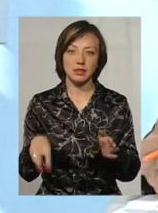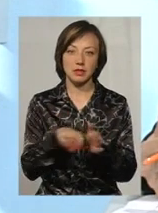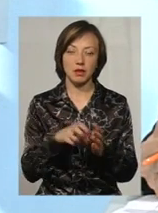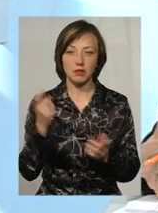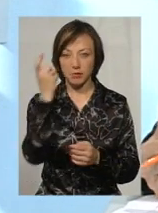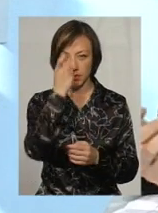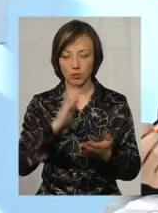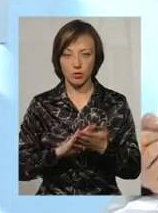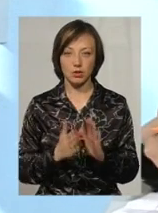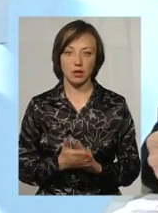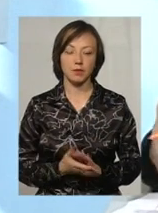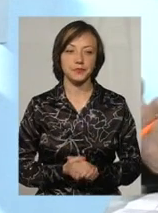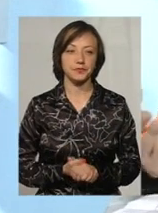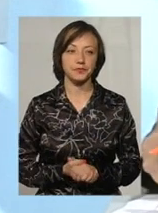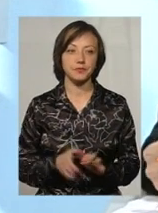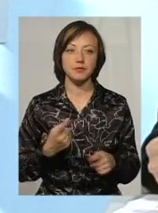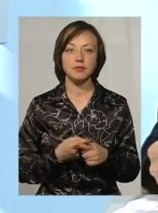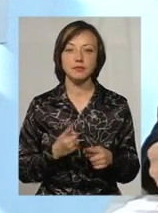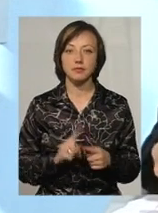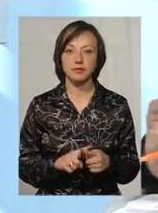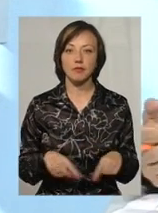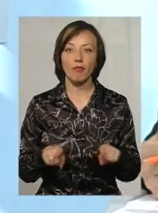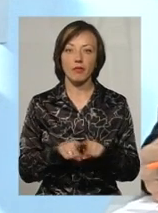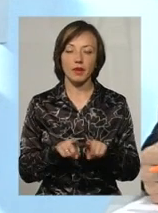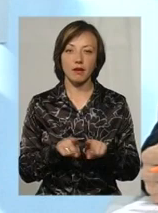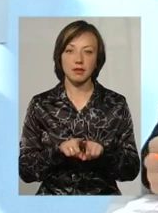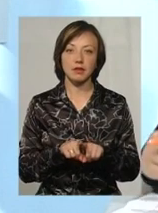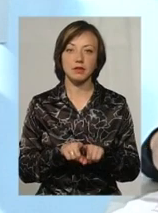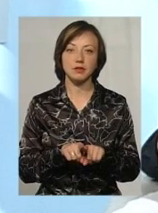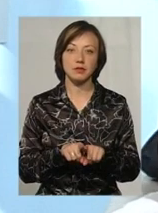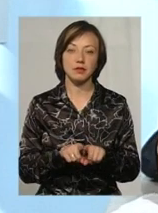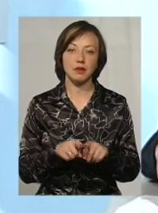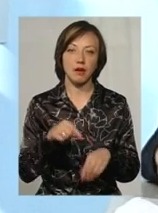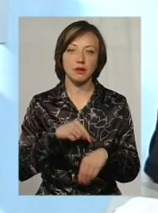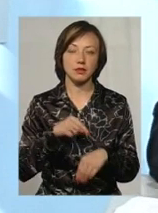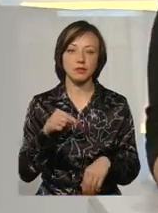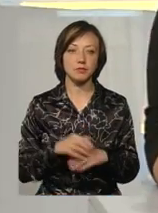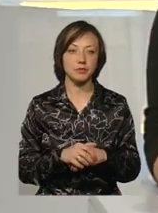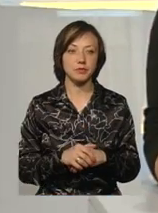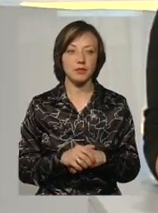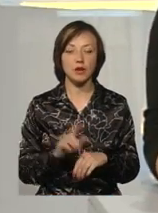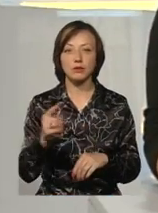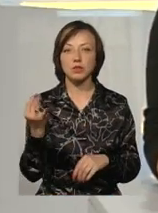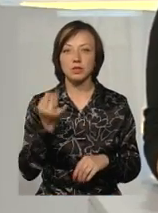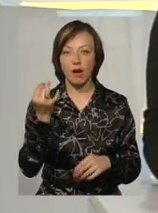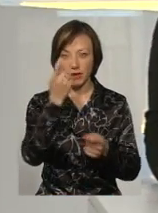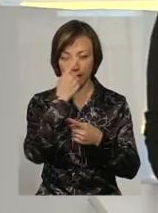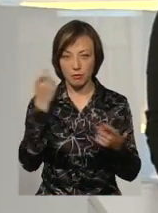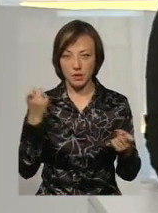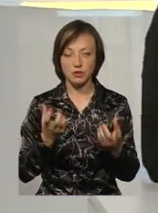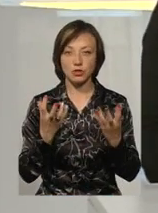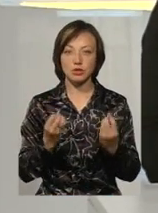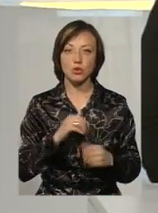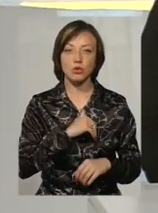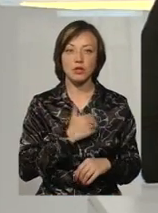стані алкогольного сп'яніння. Тому це вже так пасивна реакція, як ми бачимо, на зміну. Це, до речі, дуже така цікава інформація. Ще